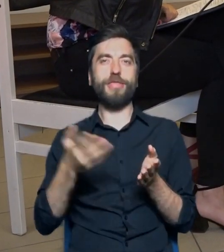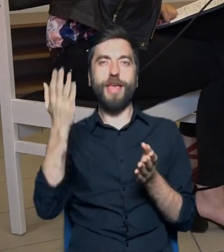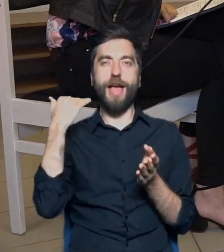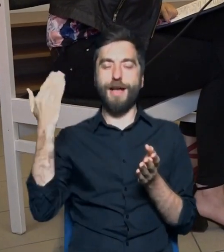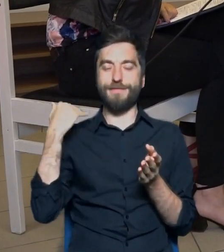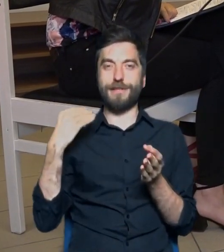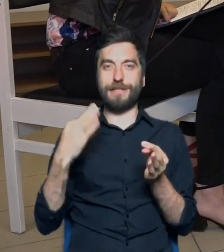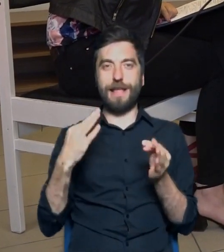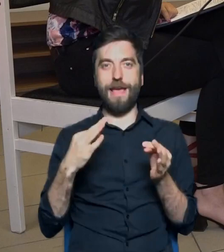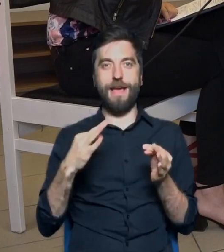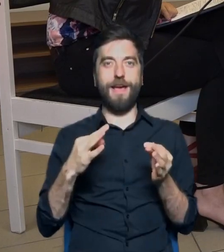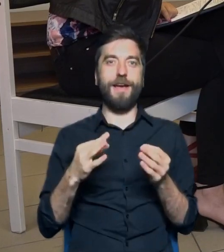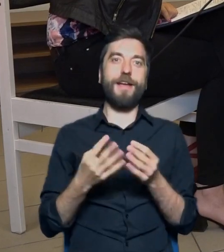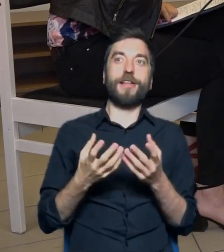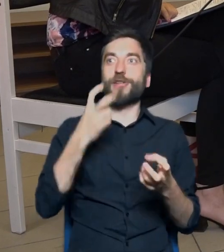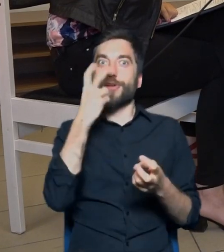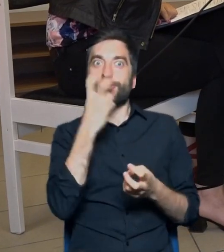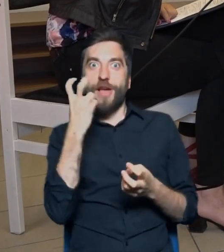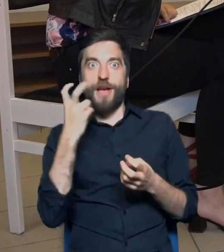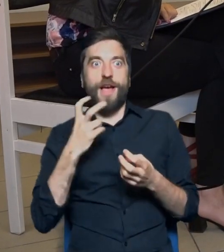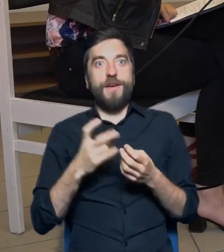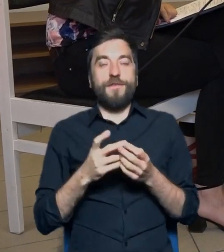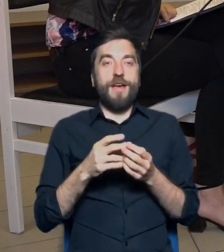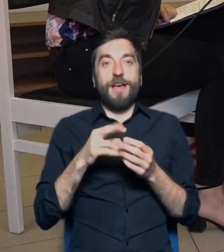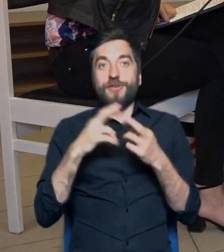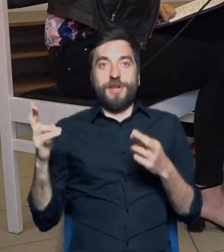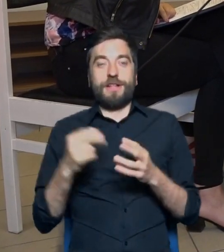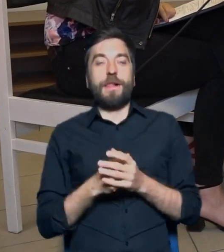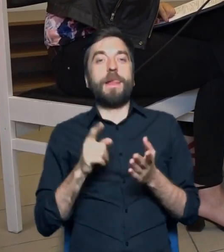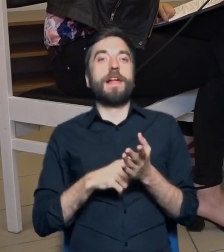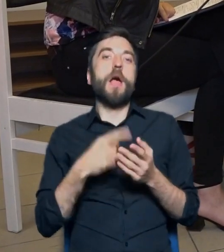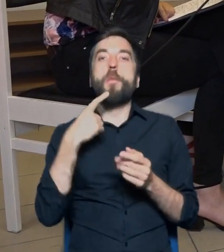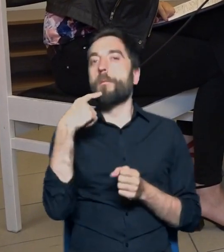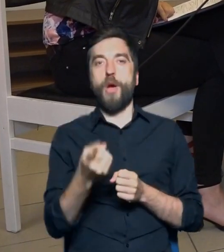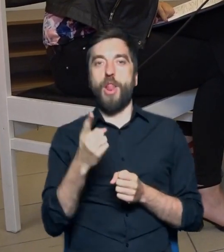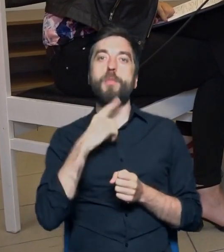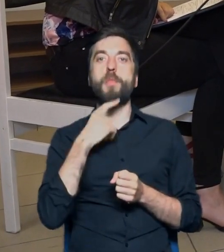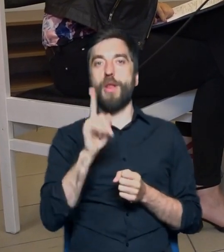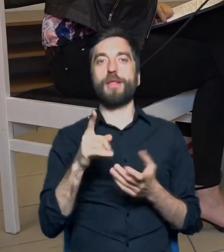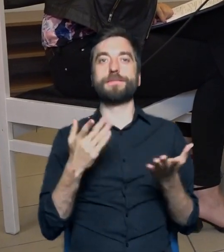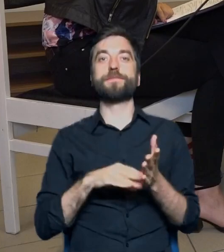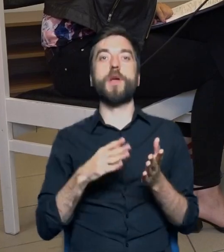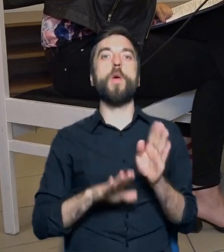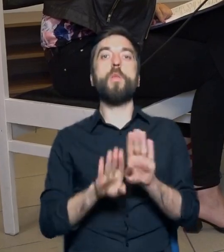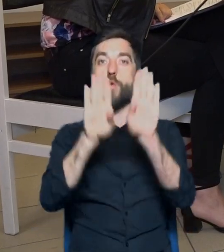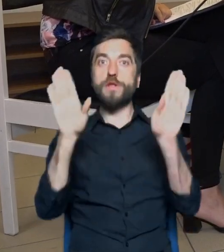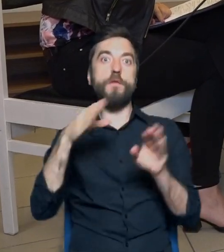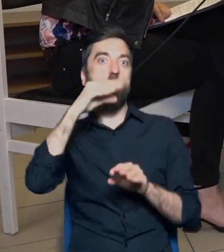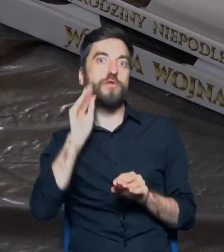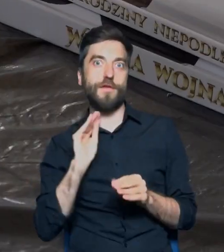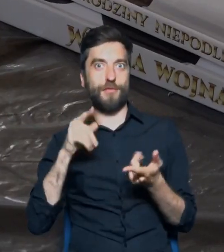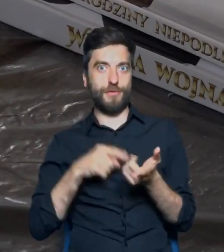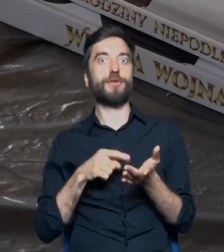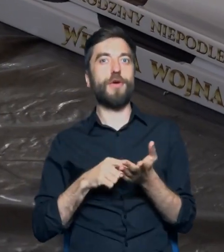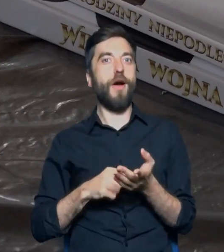kiedyś. No mamy szereg takich atrakcji, które warto zobaczyć. No ja uważam i polecam, że Muzeum Józefa Piłsudskiego